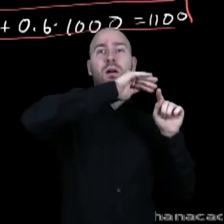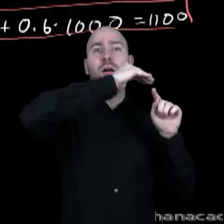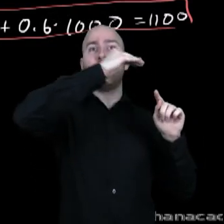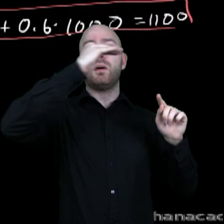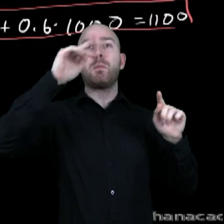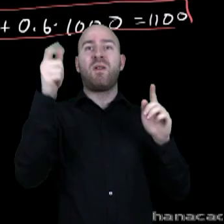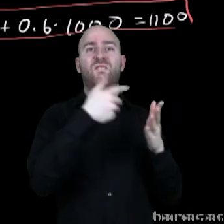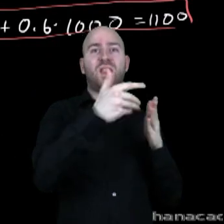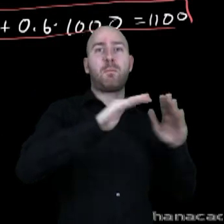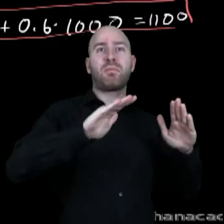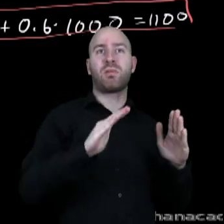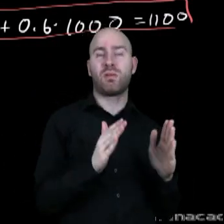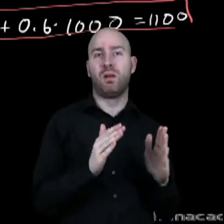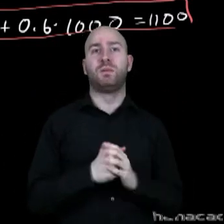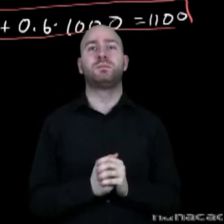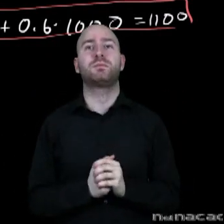rozporządzalnego.